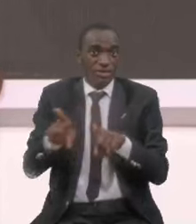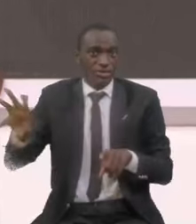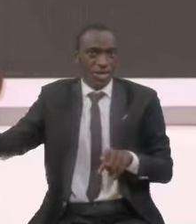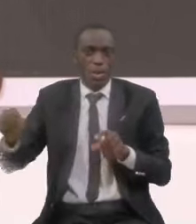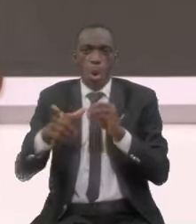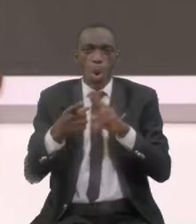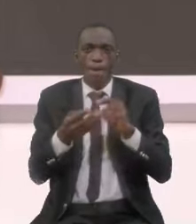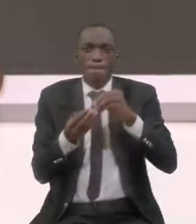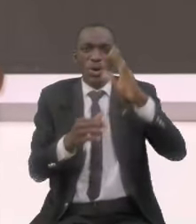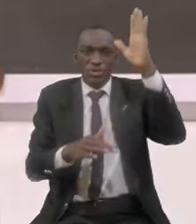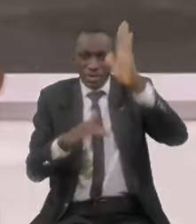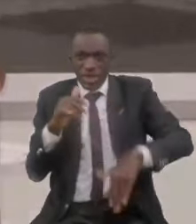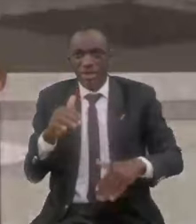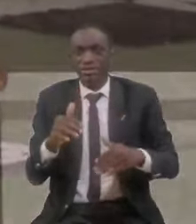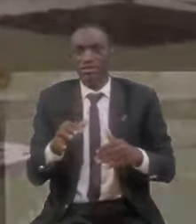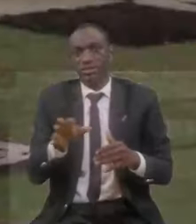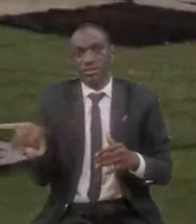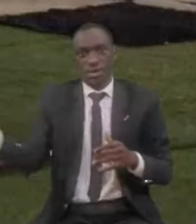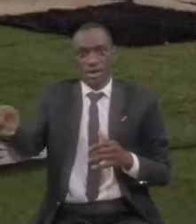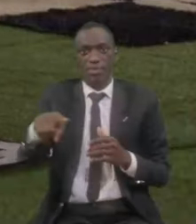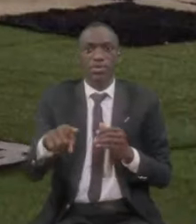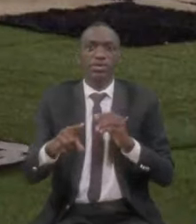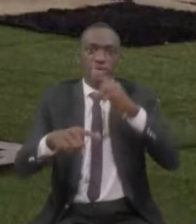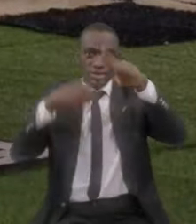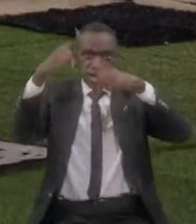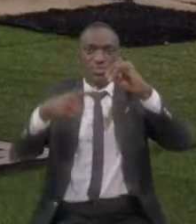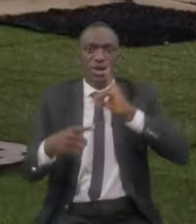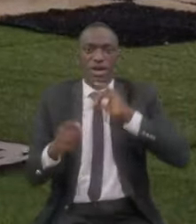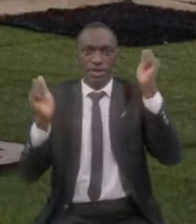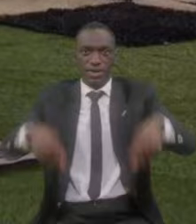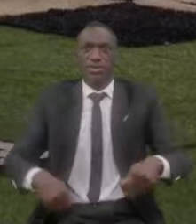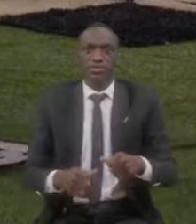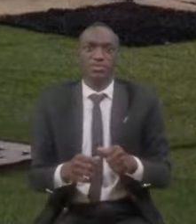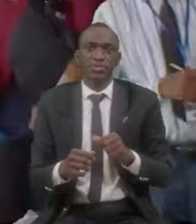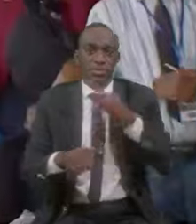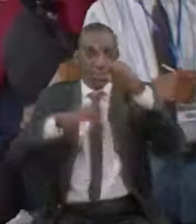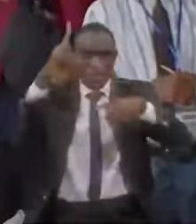gens. Dis oui, je peux. Dis-le, oui, je peux.